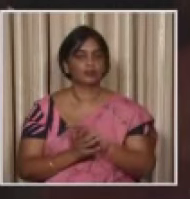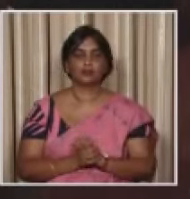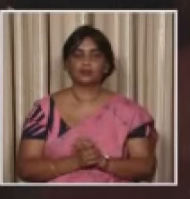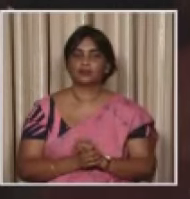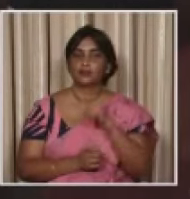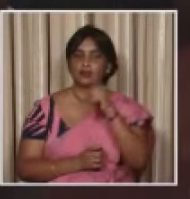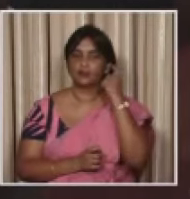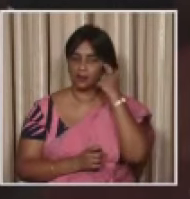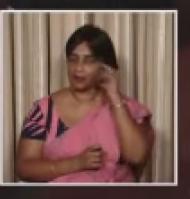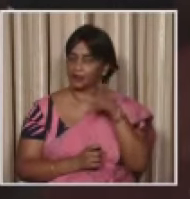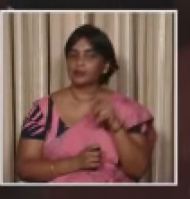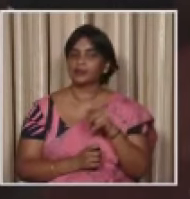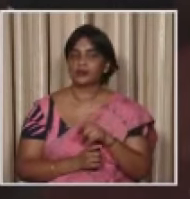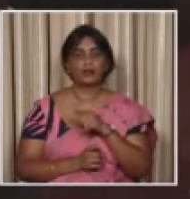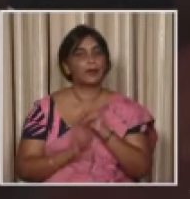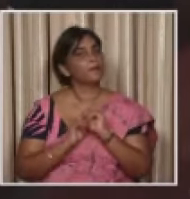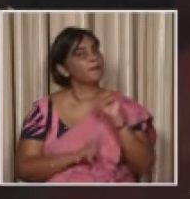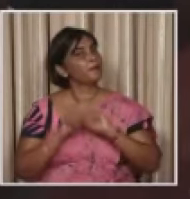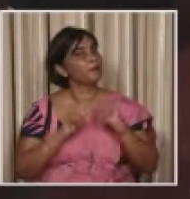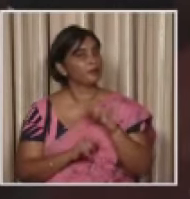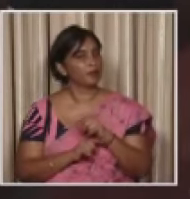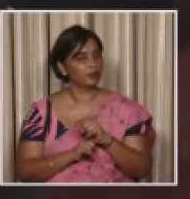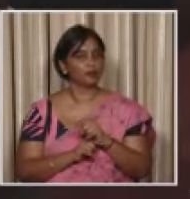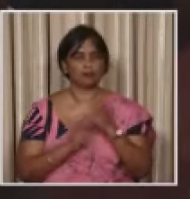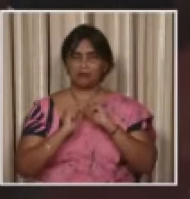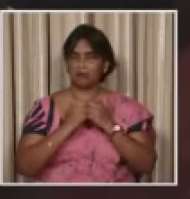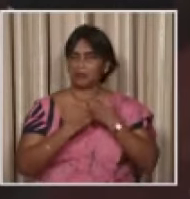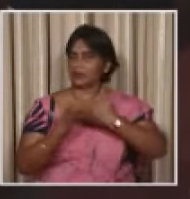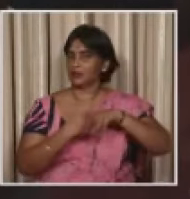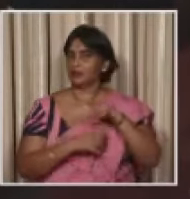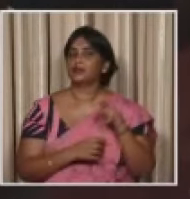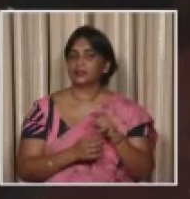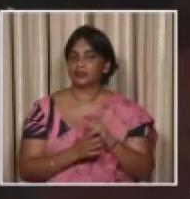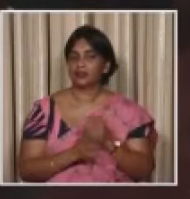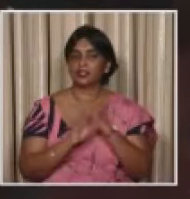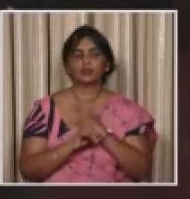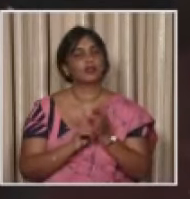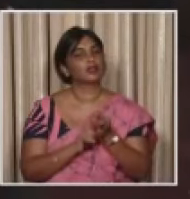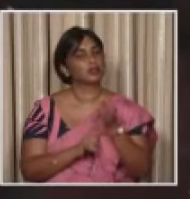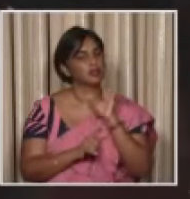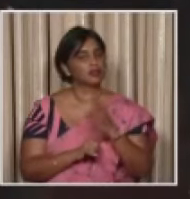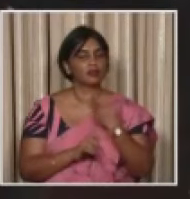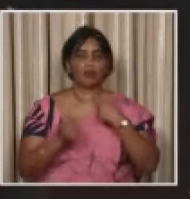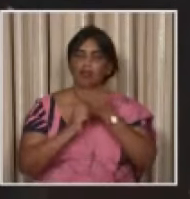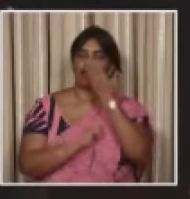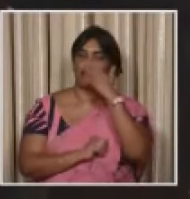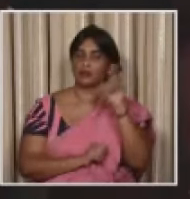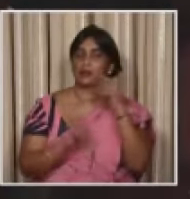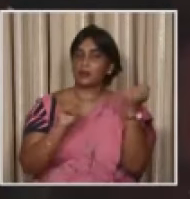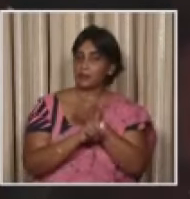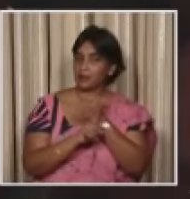ඔබතුමාට මතක ඇති මේ පාර්ලිමේන්තුවේ ව්‍යාකූල තත්ත්වයක් ඇති වෙනකොට හිටපු ජනාධිපතිතුමාට ඉවත් වෙන්න කියලා බලපෑම්